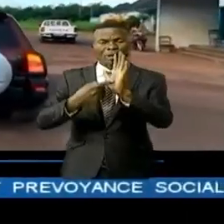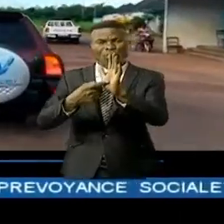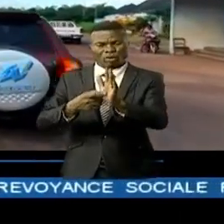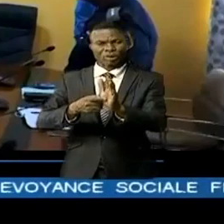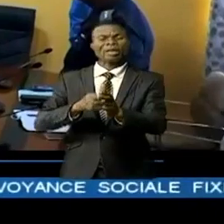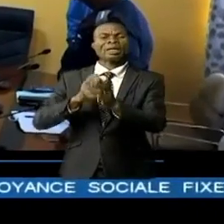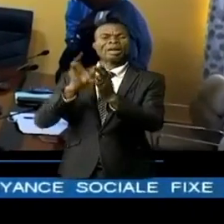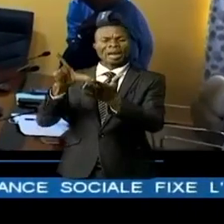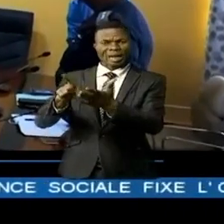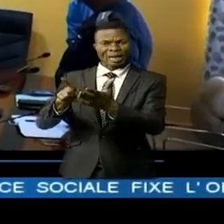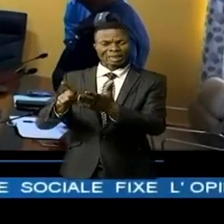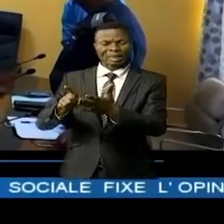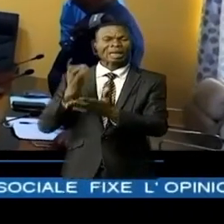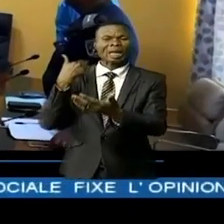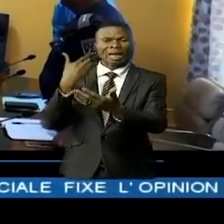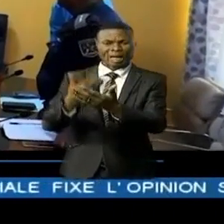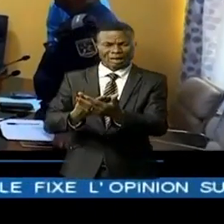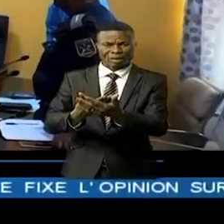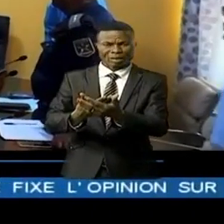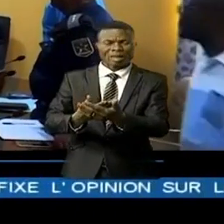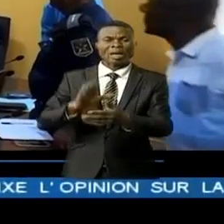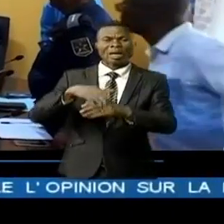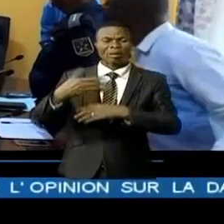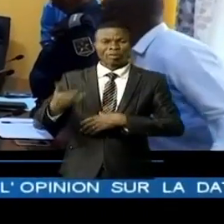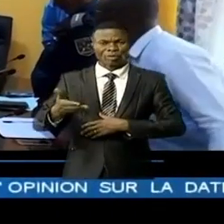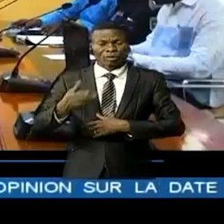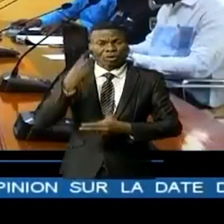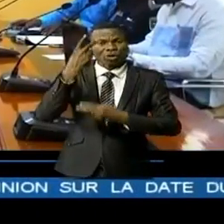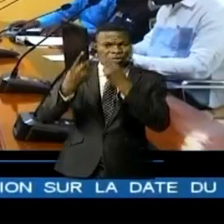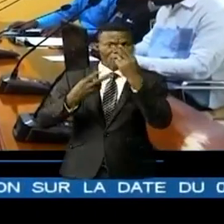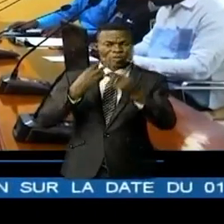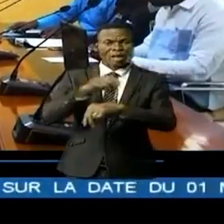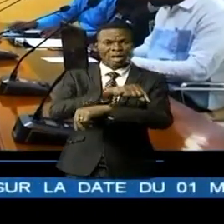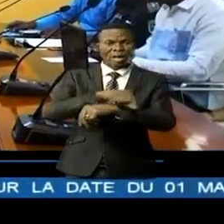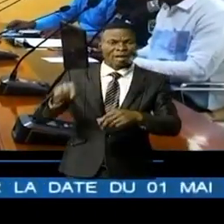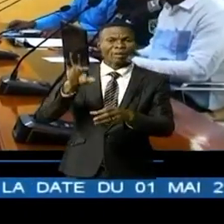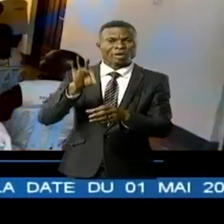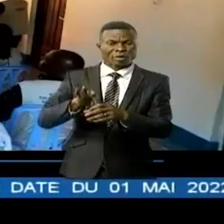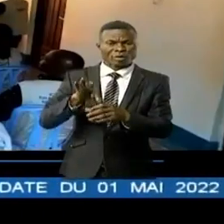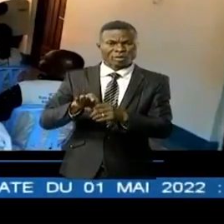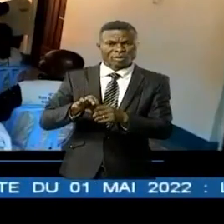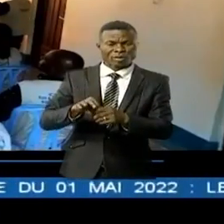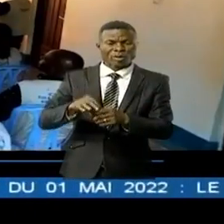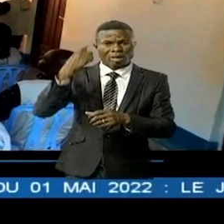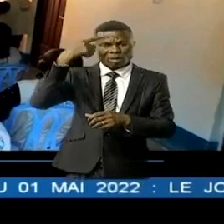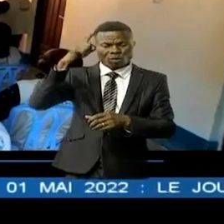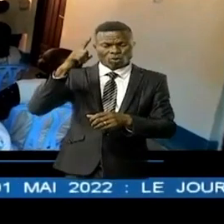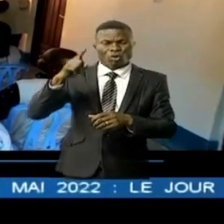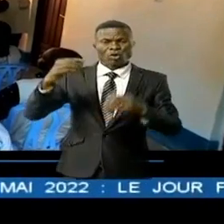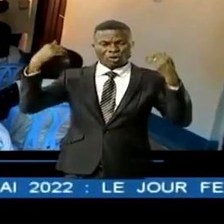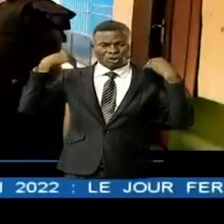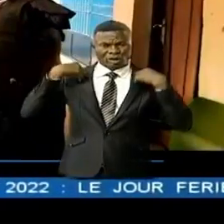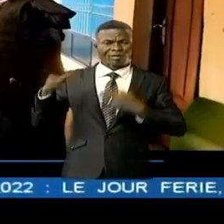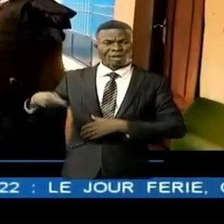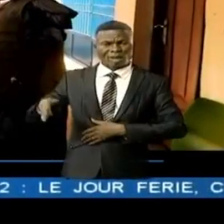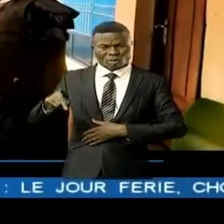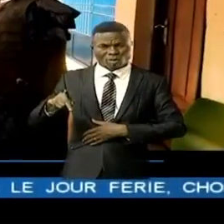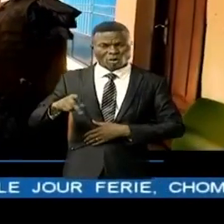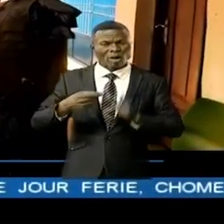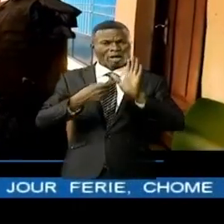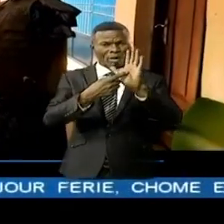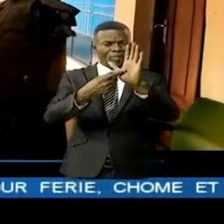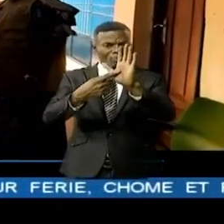à l'autorité provinciale, puis s'en est suivie la visite du bureau de la CENI, où le chef de l'équipe provinciale a procédé à